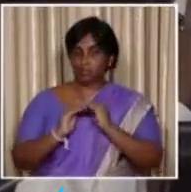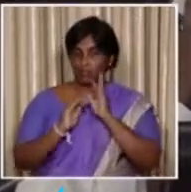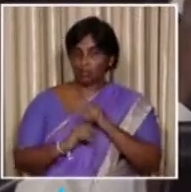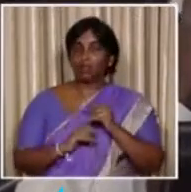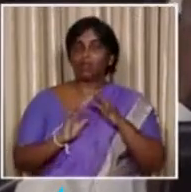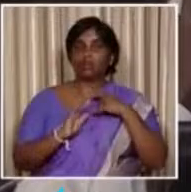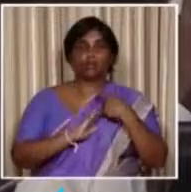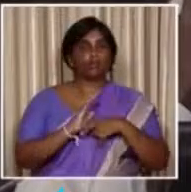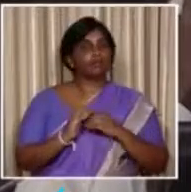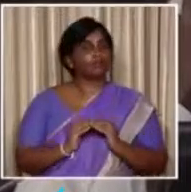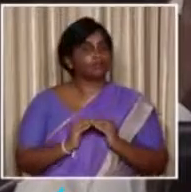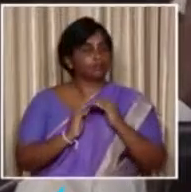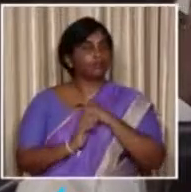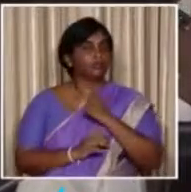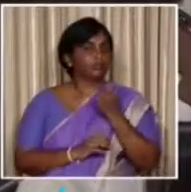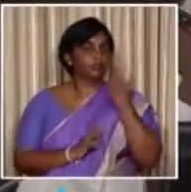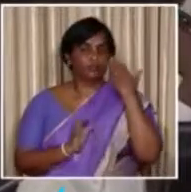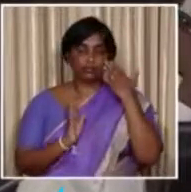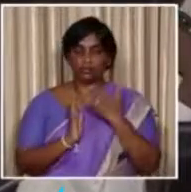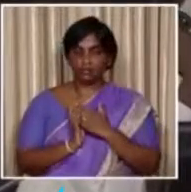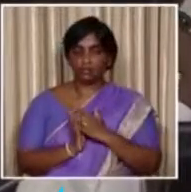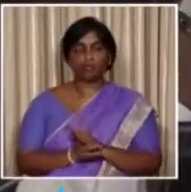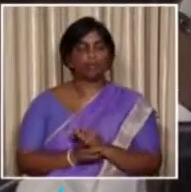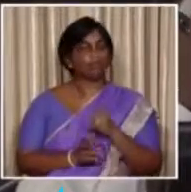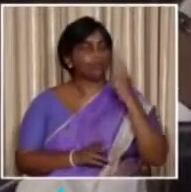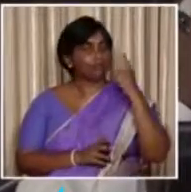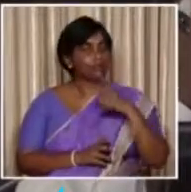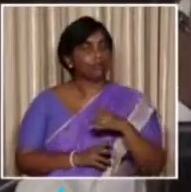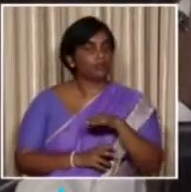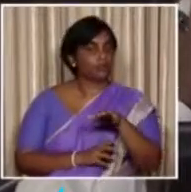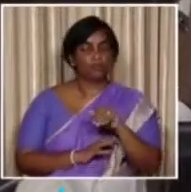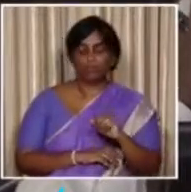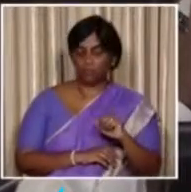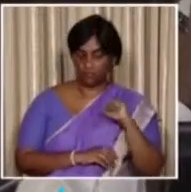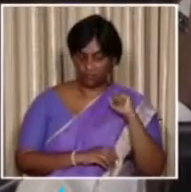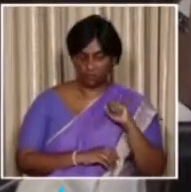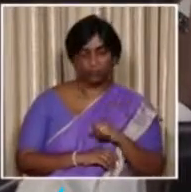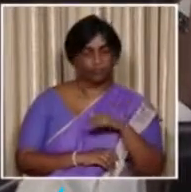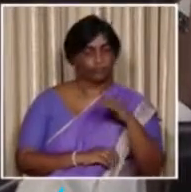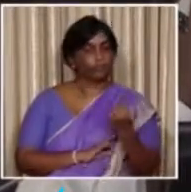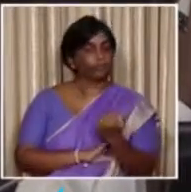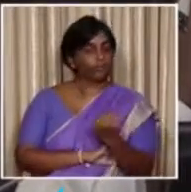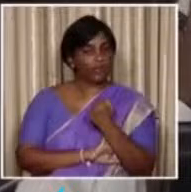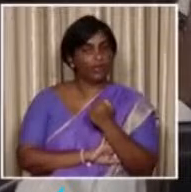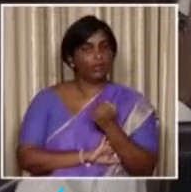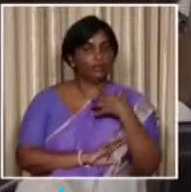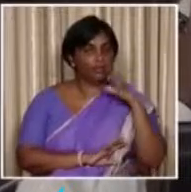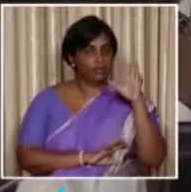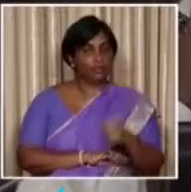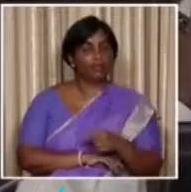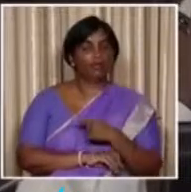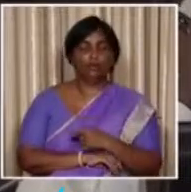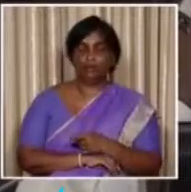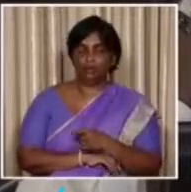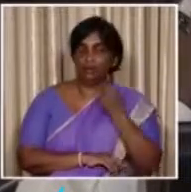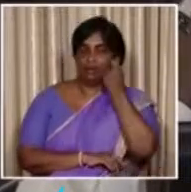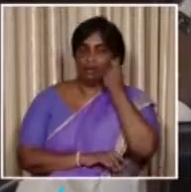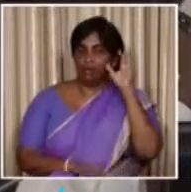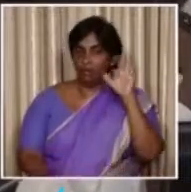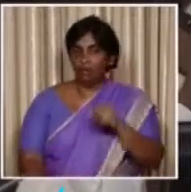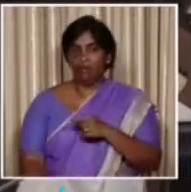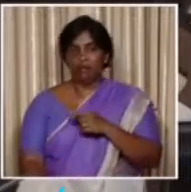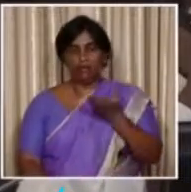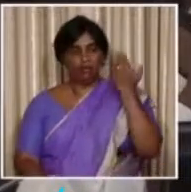රට සංවර්ධනය වෙනවයි කියන එක තමයි ආර්ථික න්‍යායය. දෙවෙනි එක තමයි බිම්සබිය. බිම්සබිය ගෙනාවෙ ඉස්සල්ලාම මේ යෝජනාව